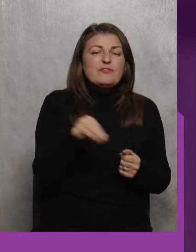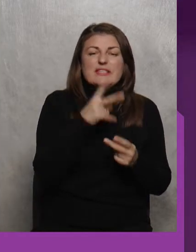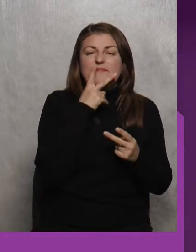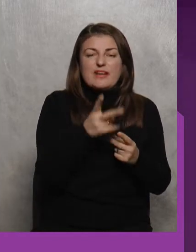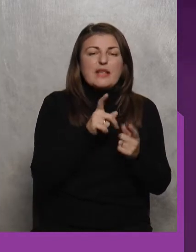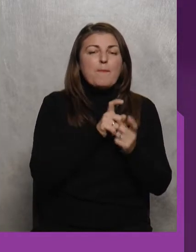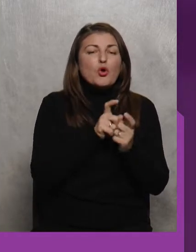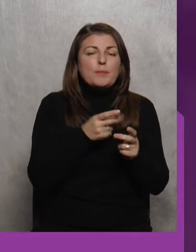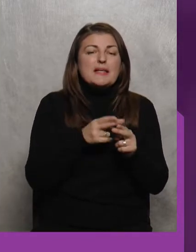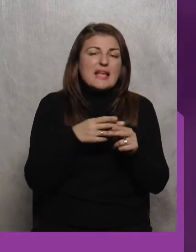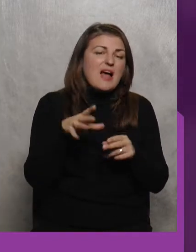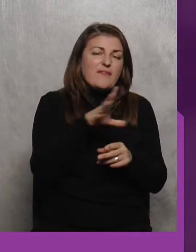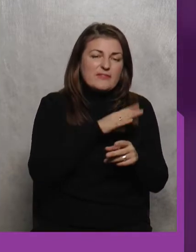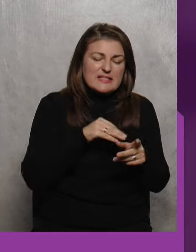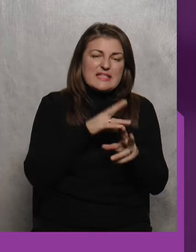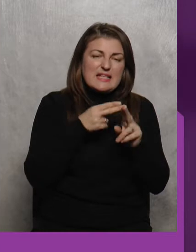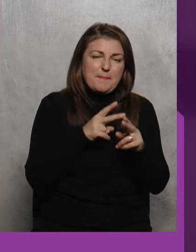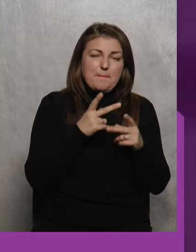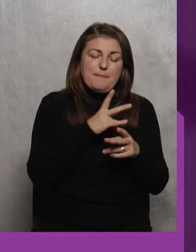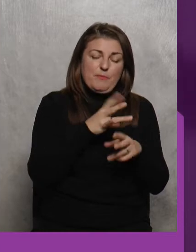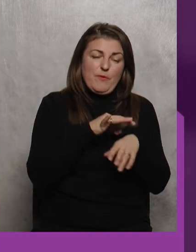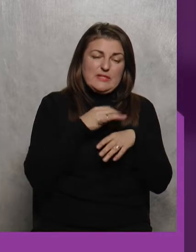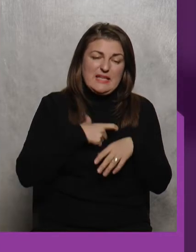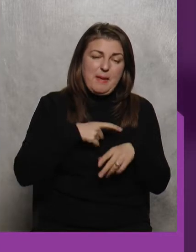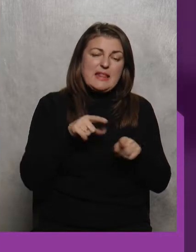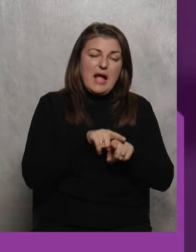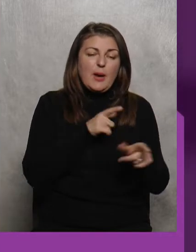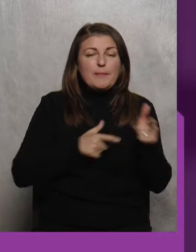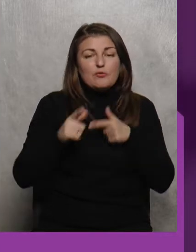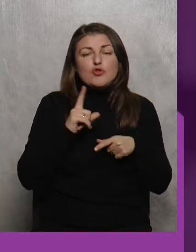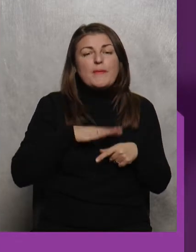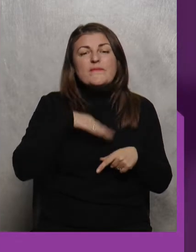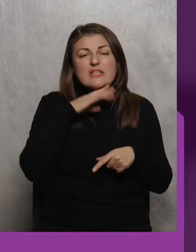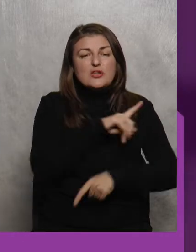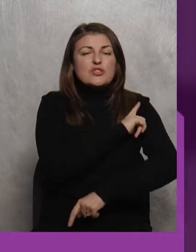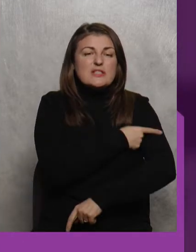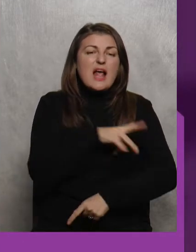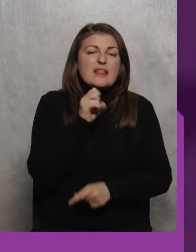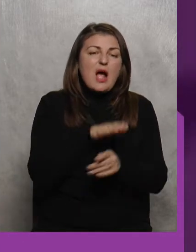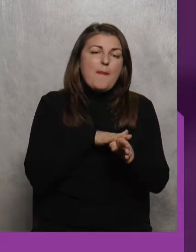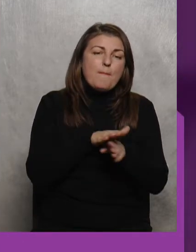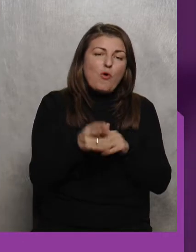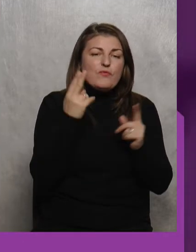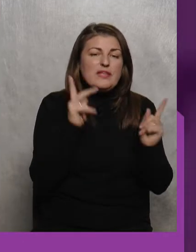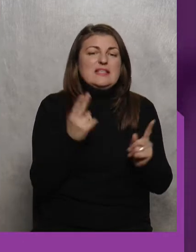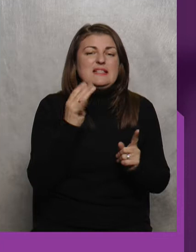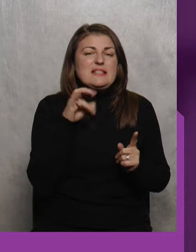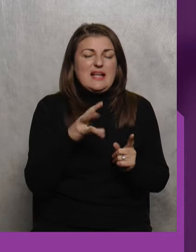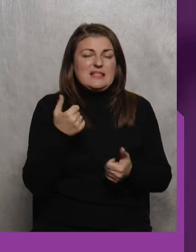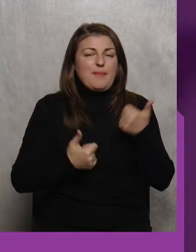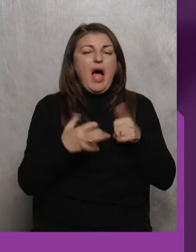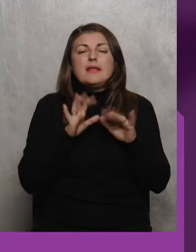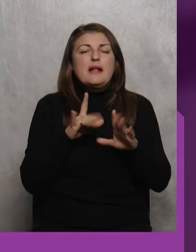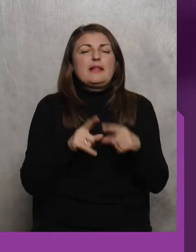боротьби, всі види треба так себе підготувати, щоб вистачило сил на повний цикл змагань, а не тільки на